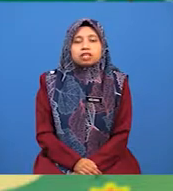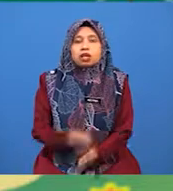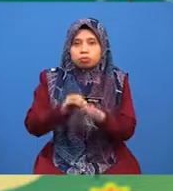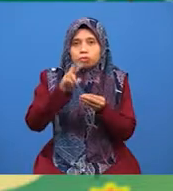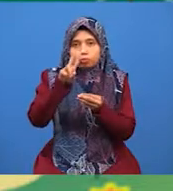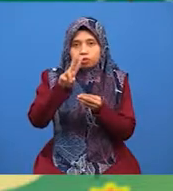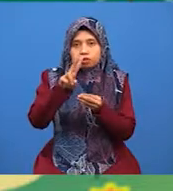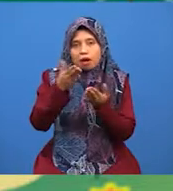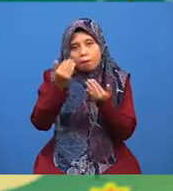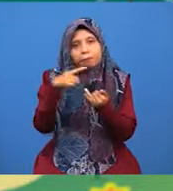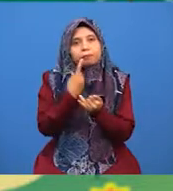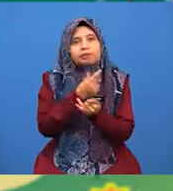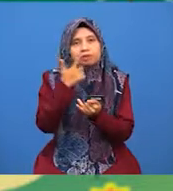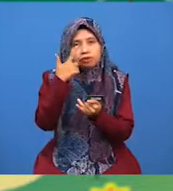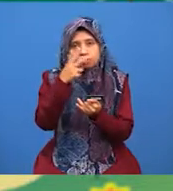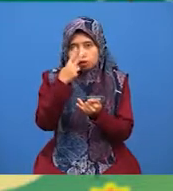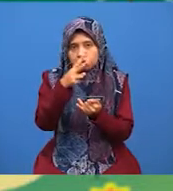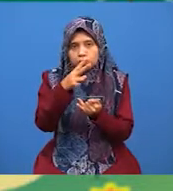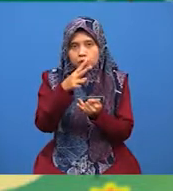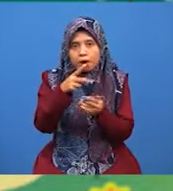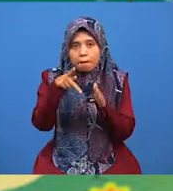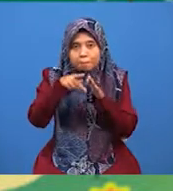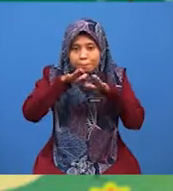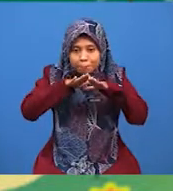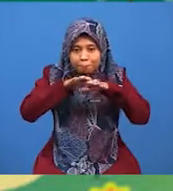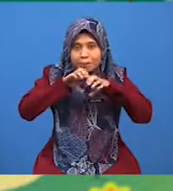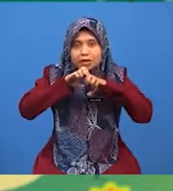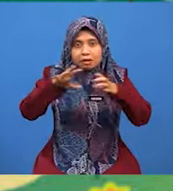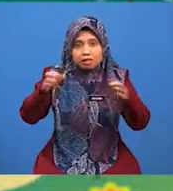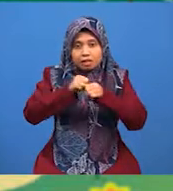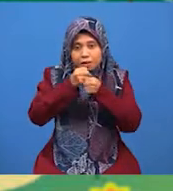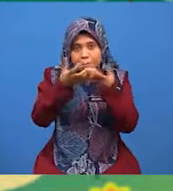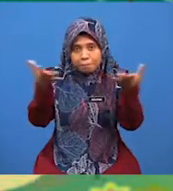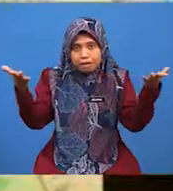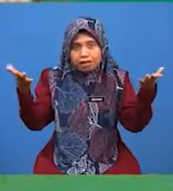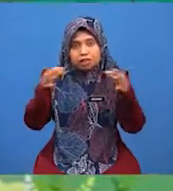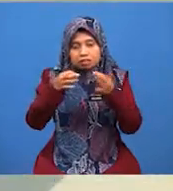Kedua, mari kita lihat plot perkembangan dalam cerpen ini.